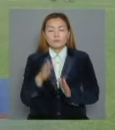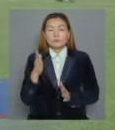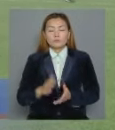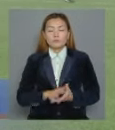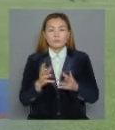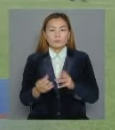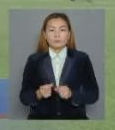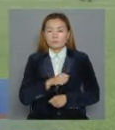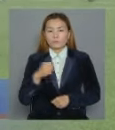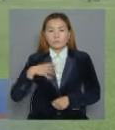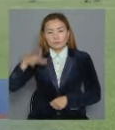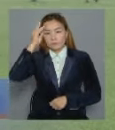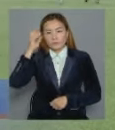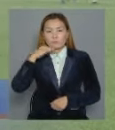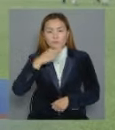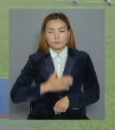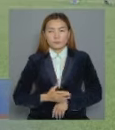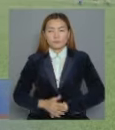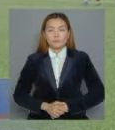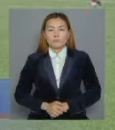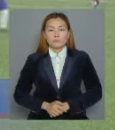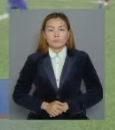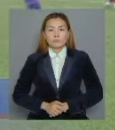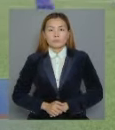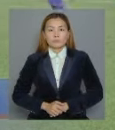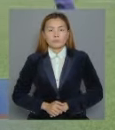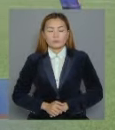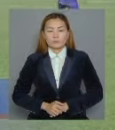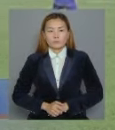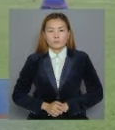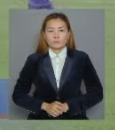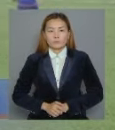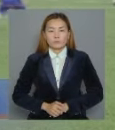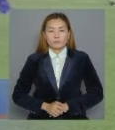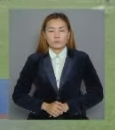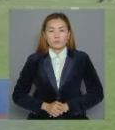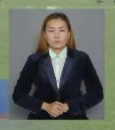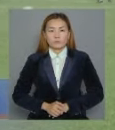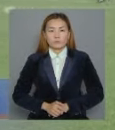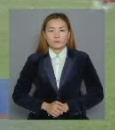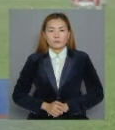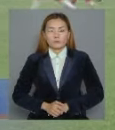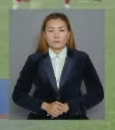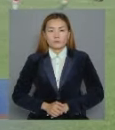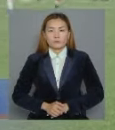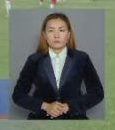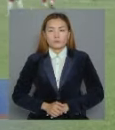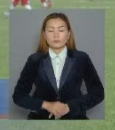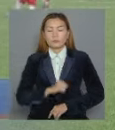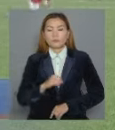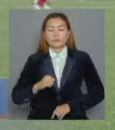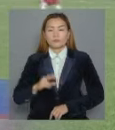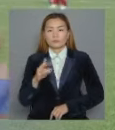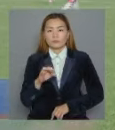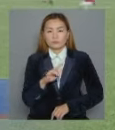Жалпы өзіміздің ұсыныстарым көп, бірақ сол ұсыныстар тек манадай ұсыныспен қалады да, көп манадай алға баспайды. Ақыр соңында өзіміз